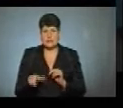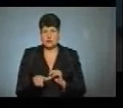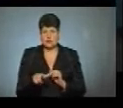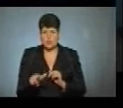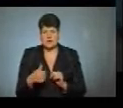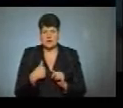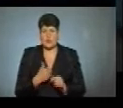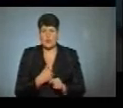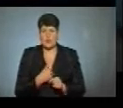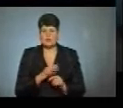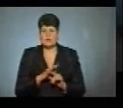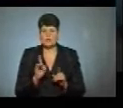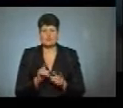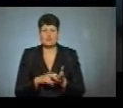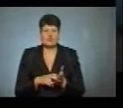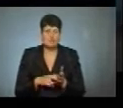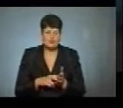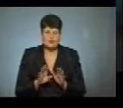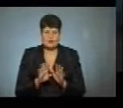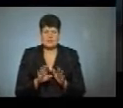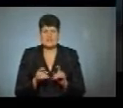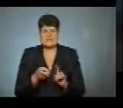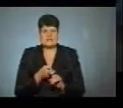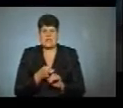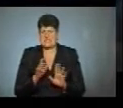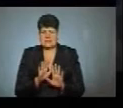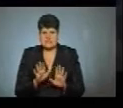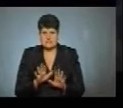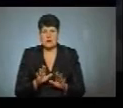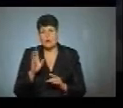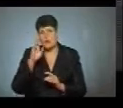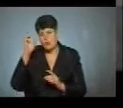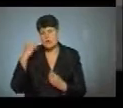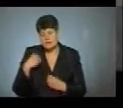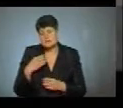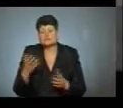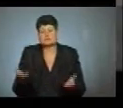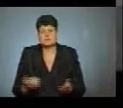Я хочу не то, що боюся там, щоб заразитися, що Бог дасть, так і буде.